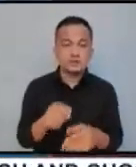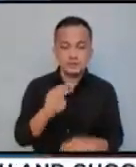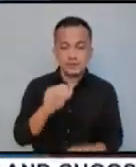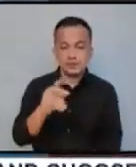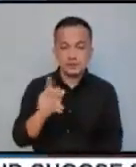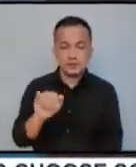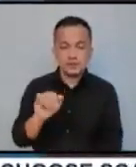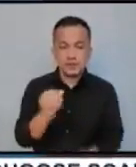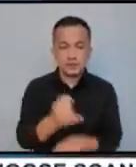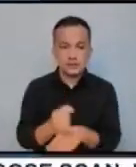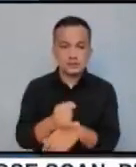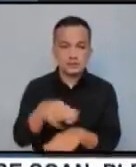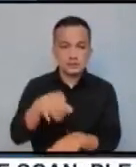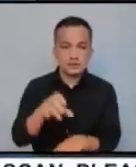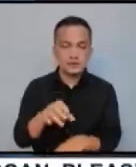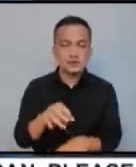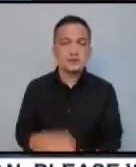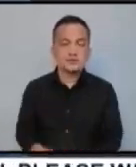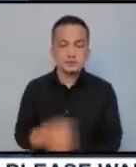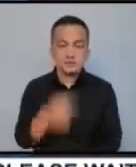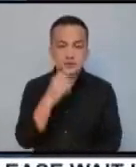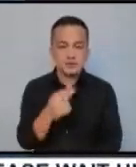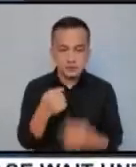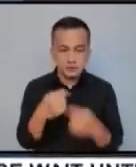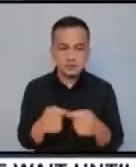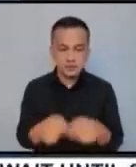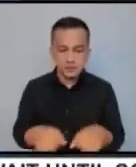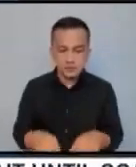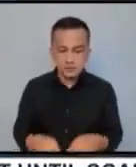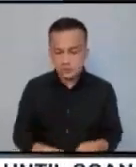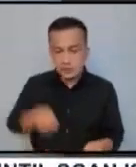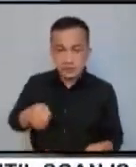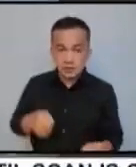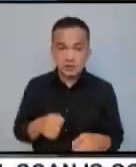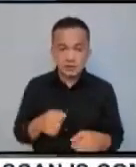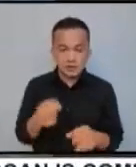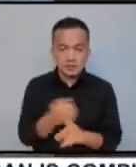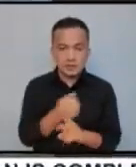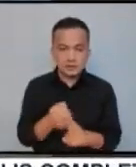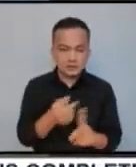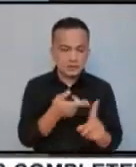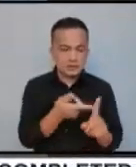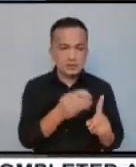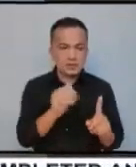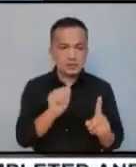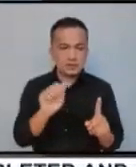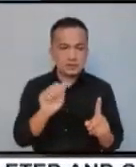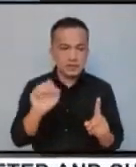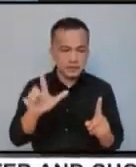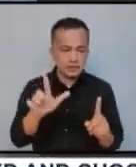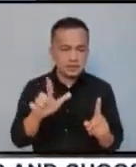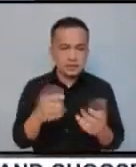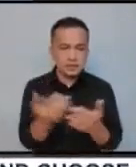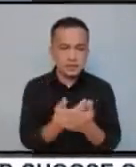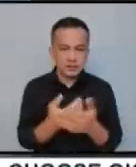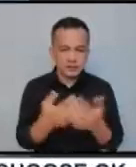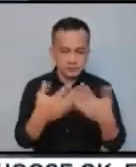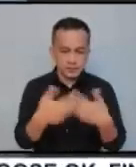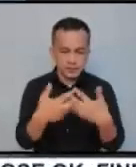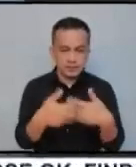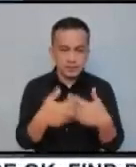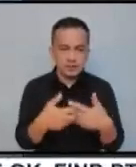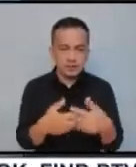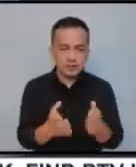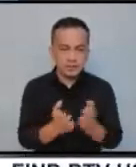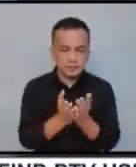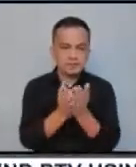Guard Station Isabela, sinubukang paandarin ng biktimang si Macdal Mahalail ang kanyang bagong motorbangka sa karagatang